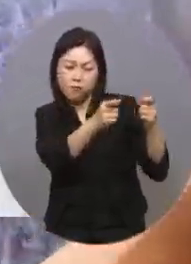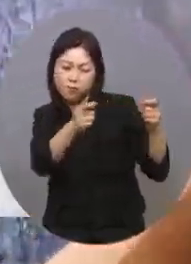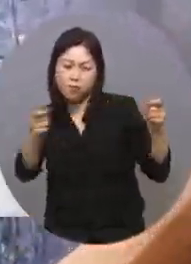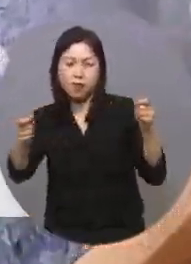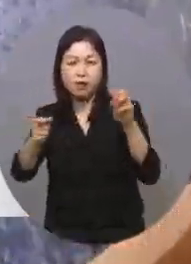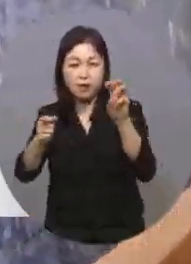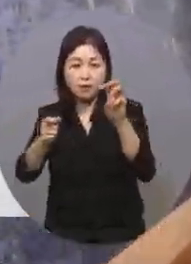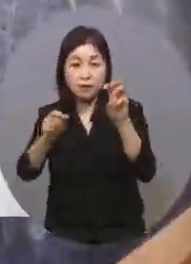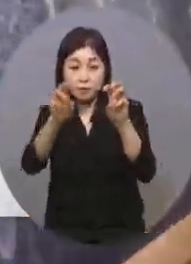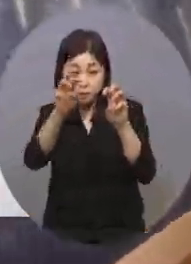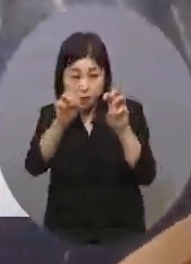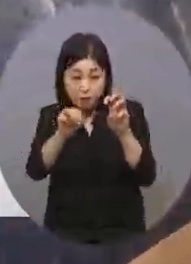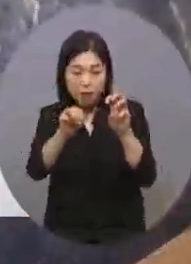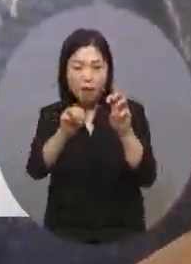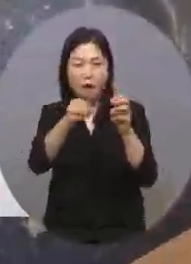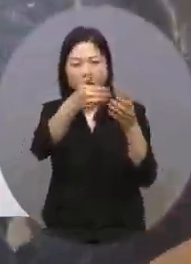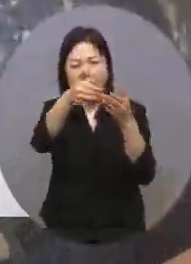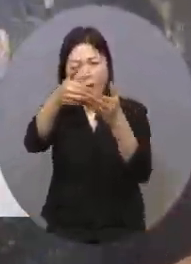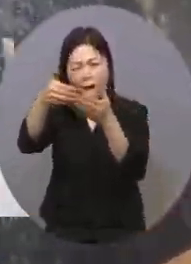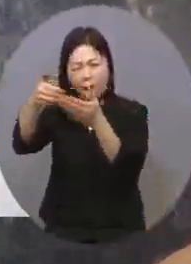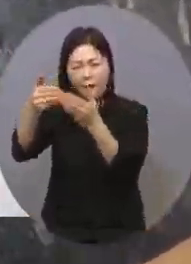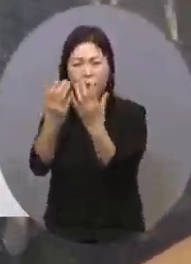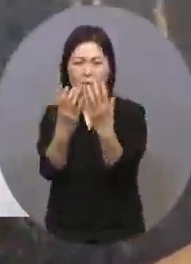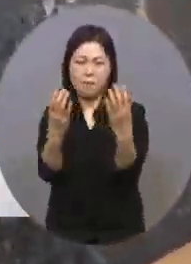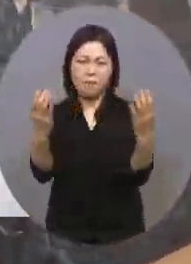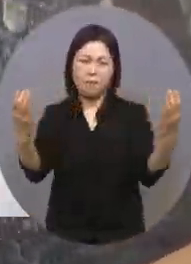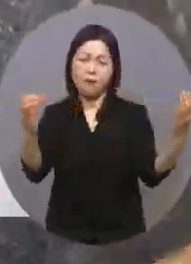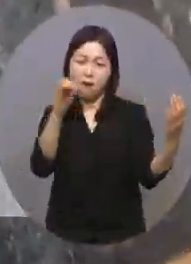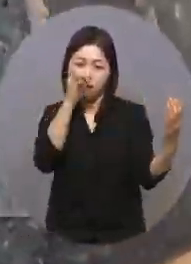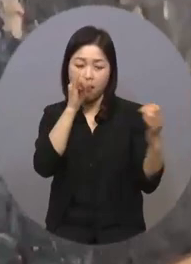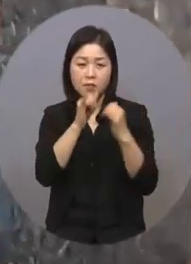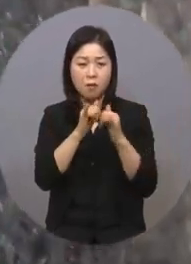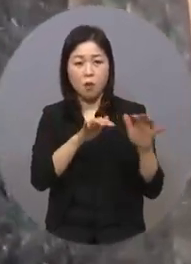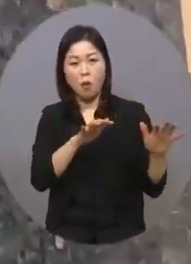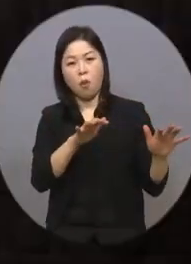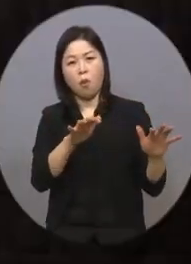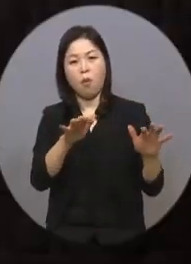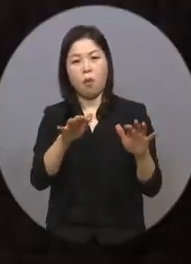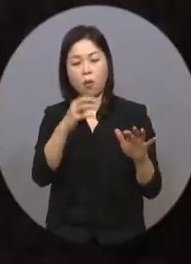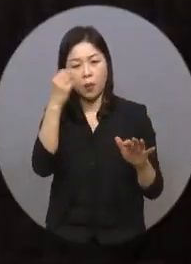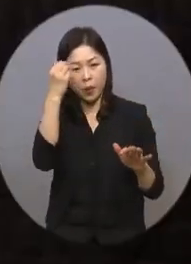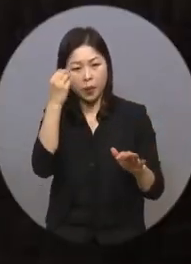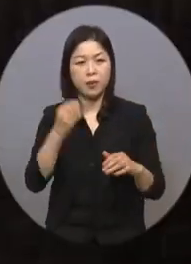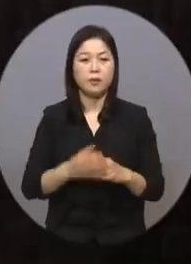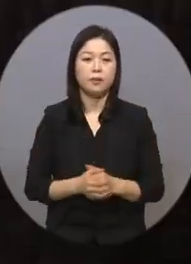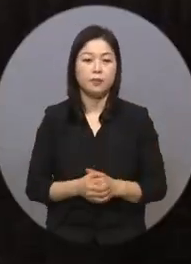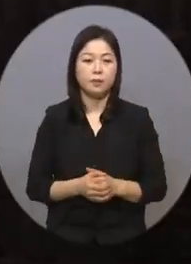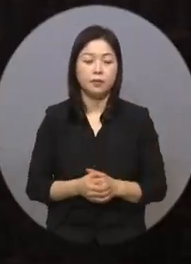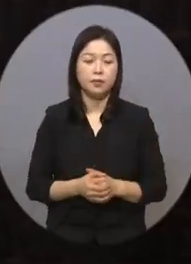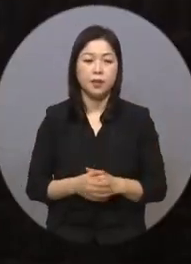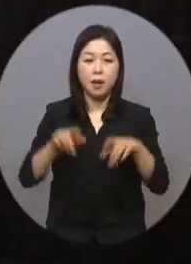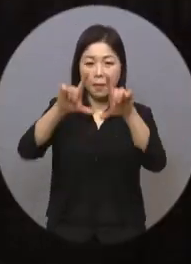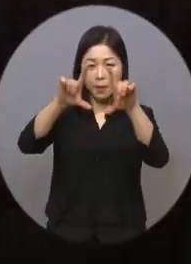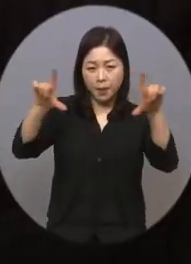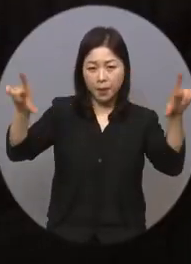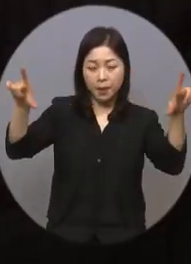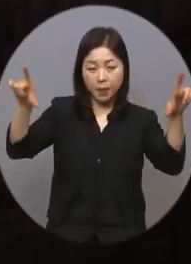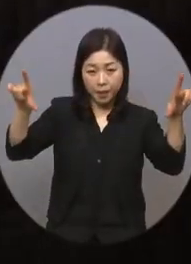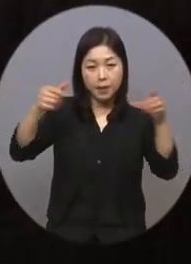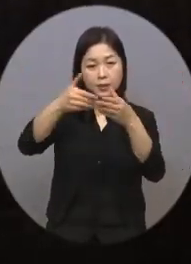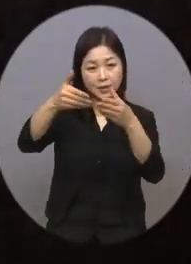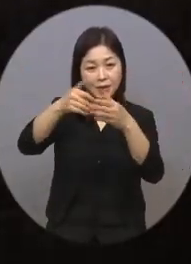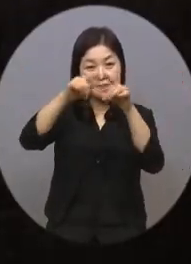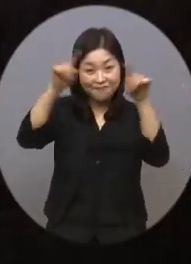대형 캔버스에 담아내 관람객들의 시선을 사로잡고 있습니다. 캔버스 안에 꽃과 나무 등